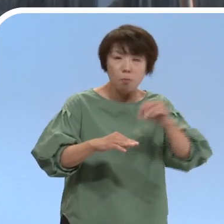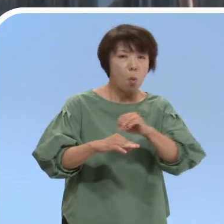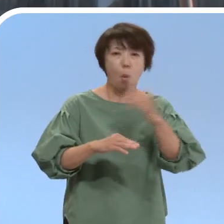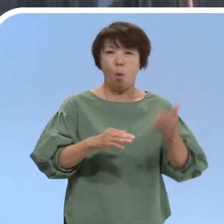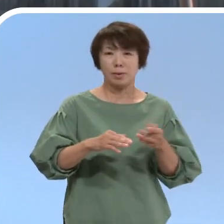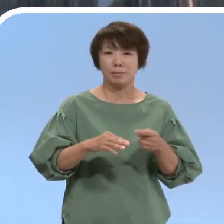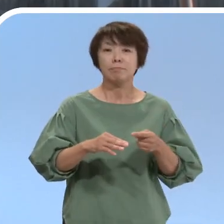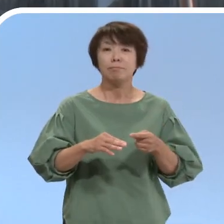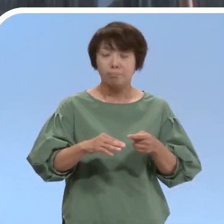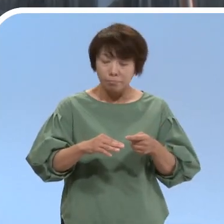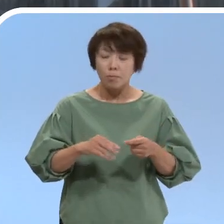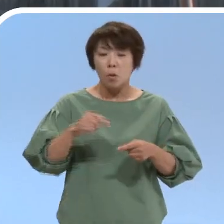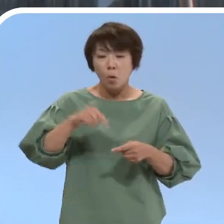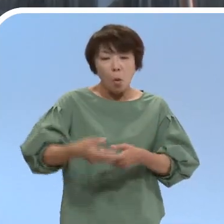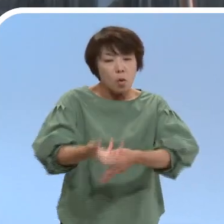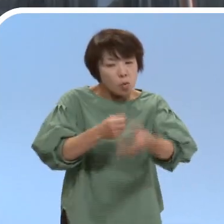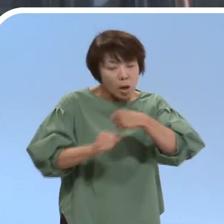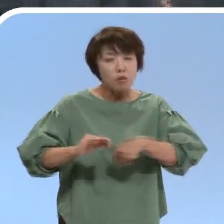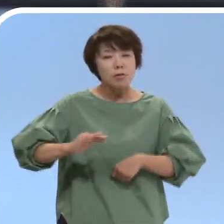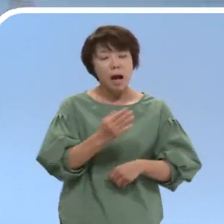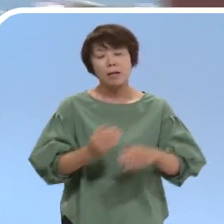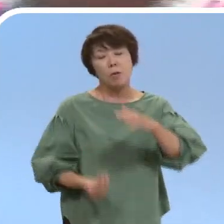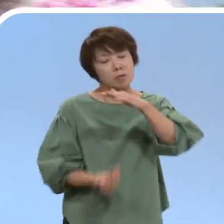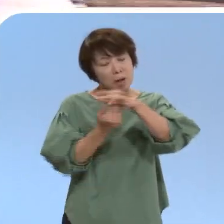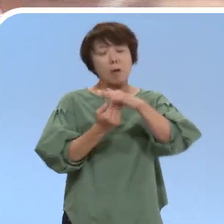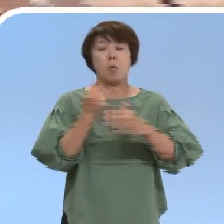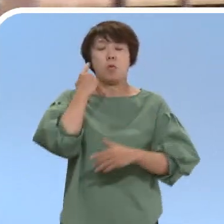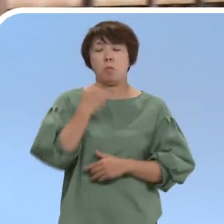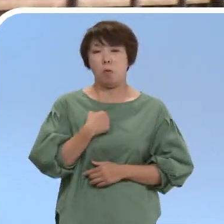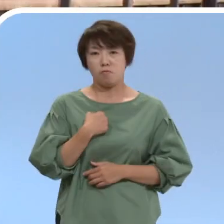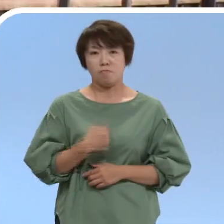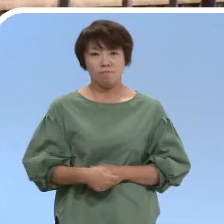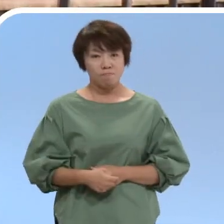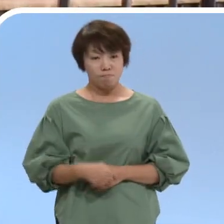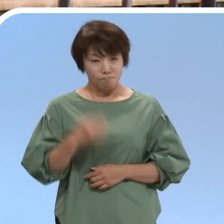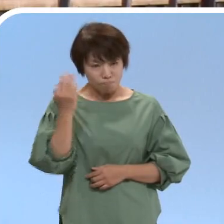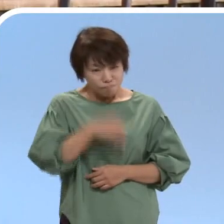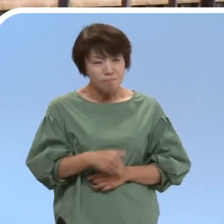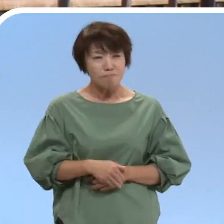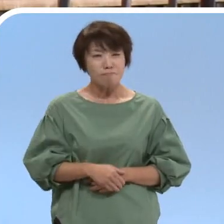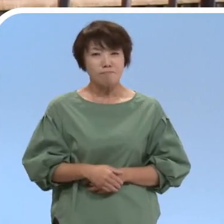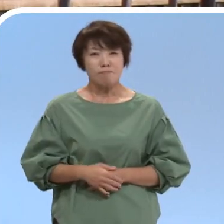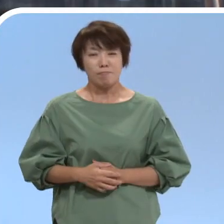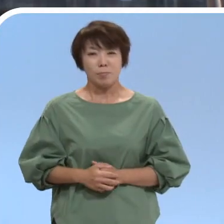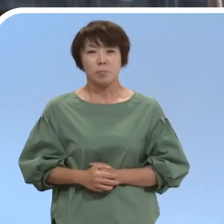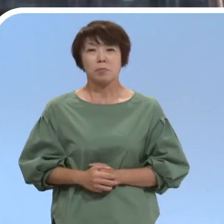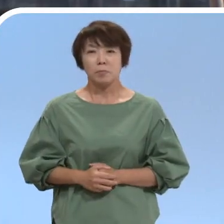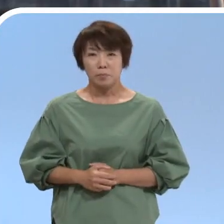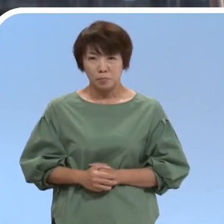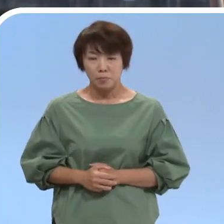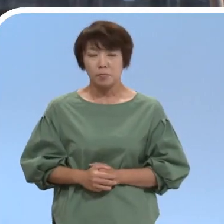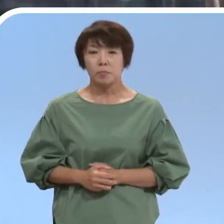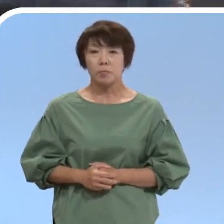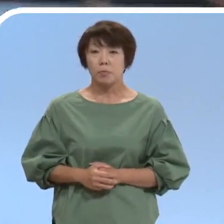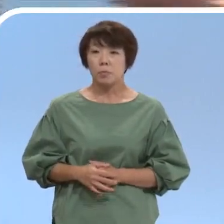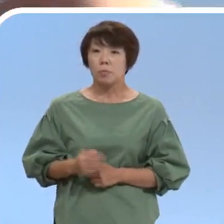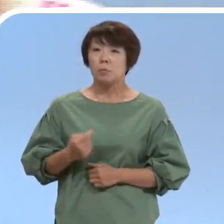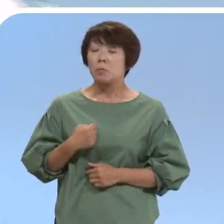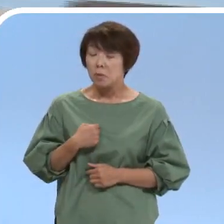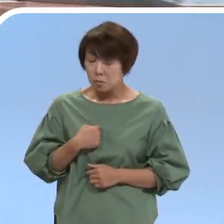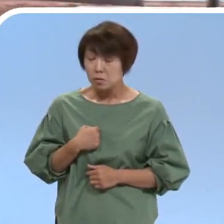て、やっぱり日本一だと思います、岩屋の魚は。 言い切りました、 はい、 私